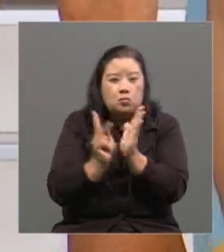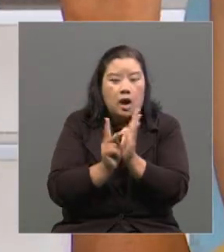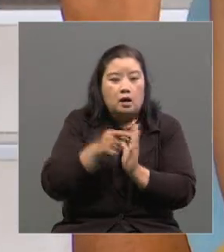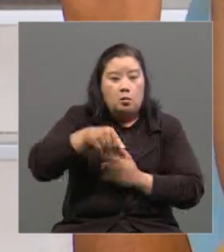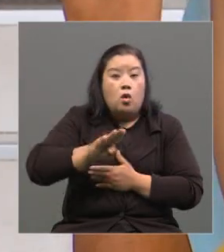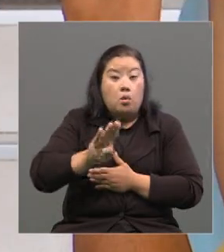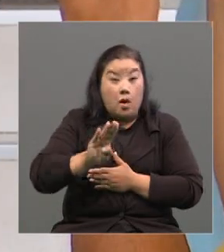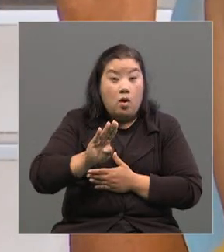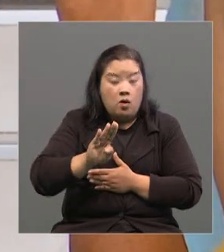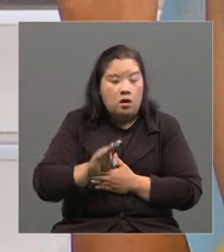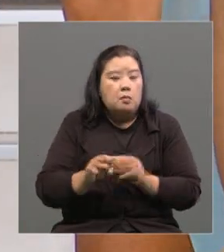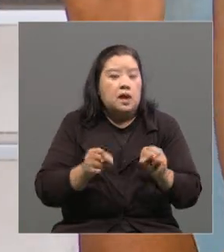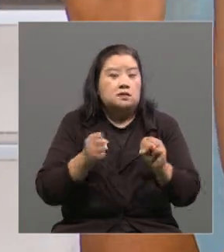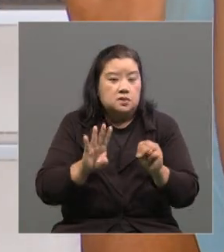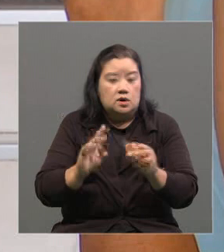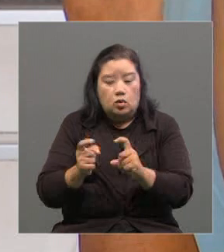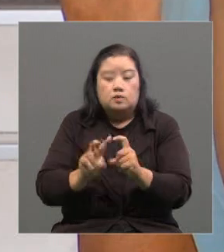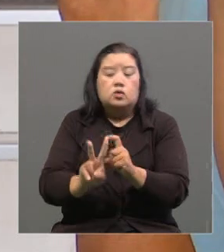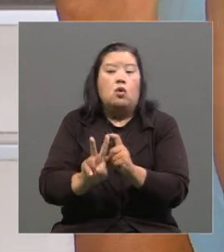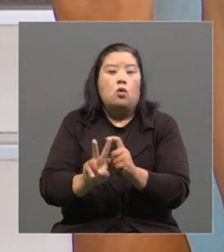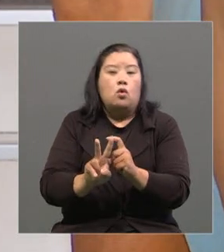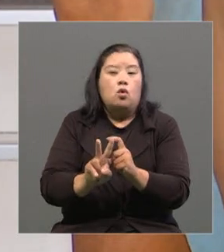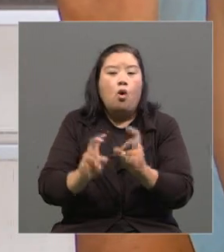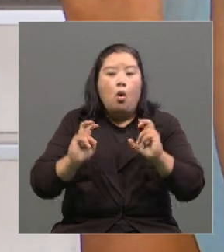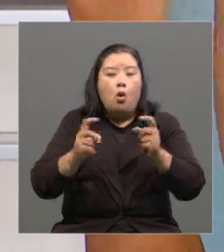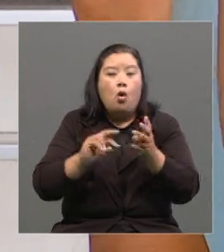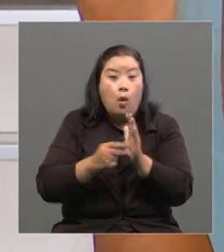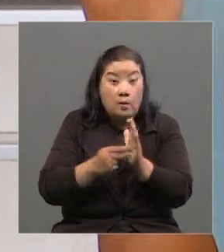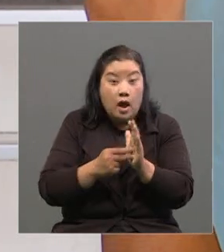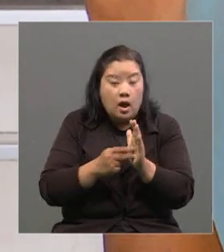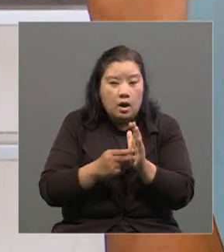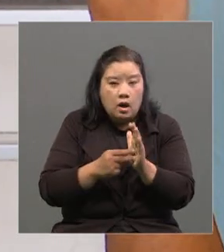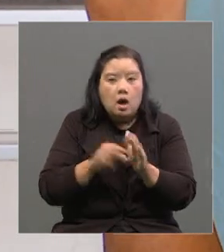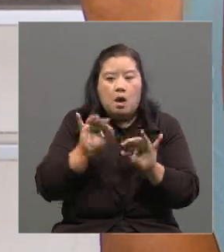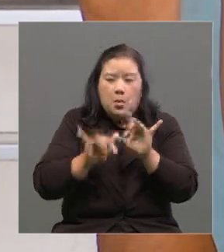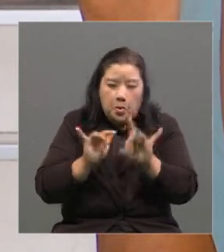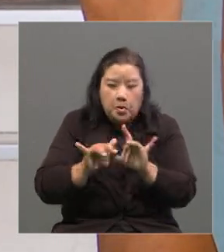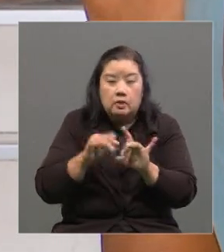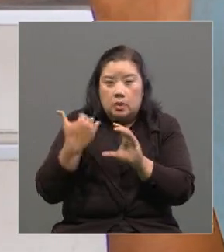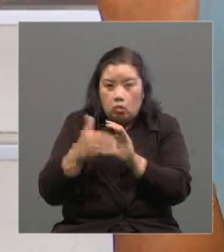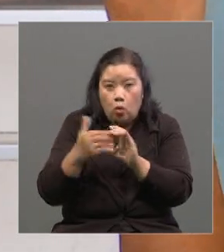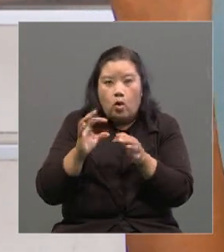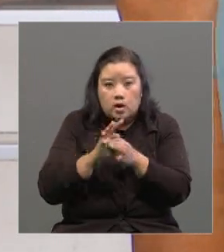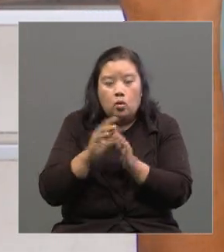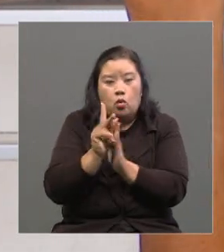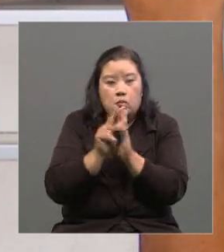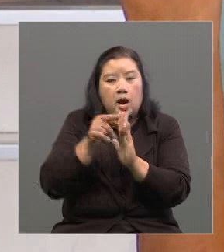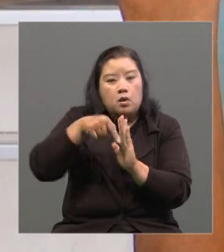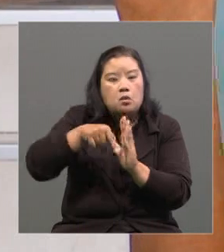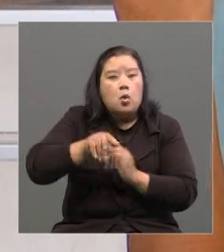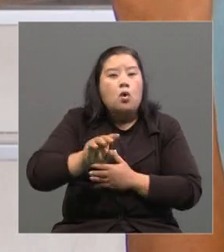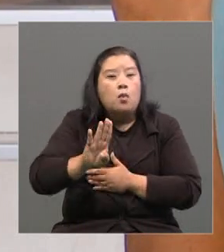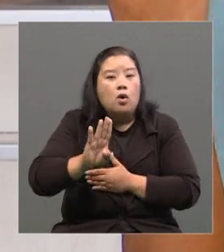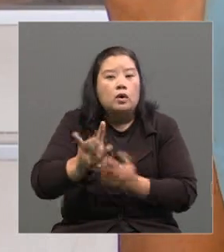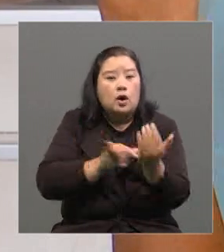อร์มาตรา14วงเล็บ2ด้วยนะฮะมาตรานี้ก็คือเรื่องการนำเข้าสู่ระบบคอมพิวเตอร์ซึ่งข้อมูลอันเป็นเท็จแล้วเกิดความเสียหายต่อ